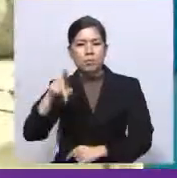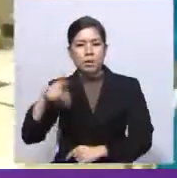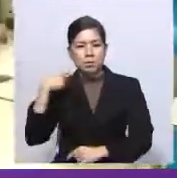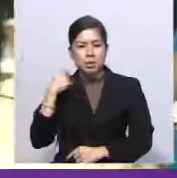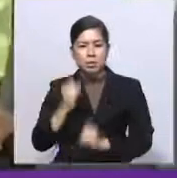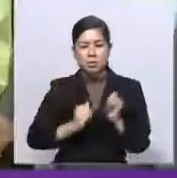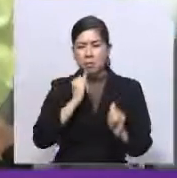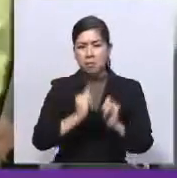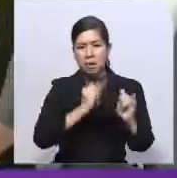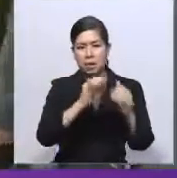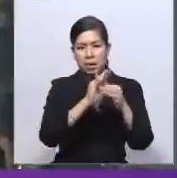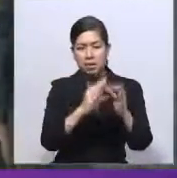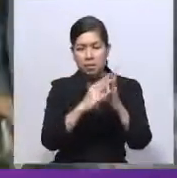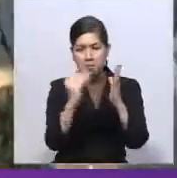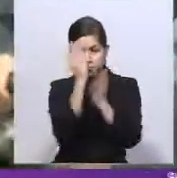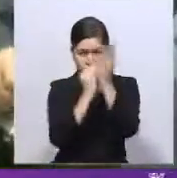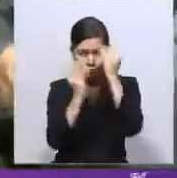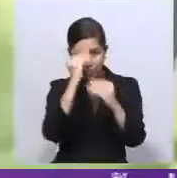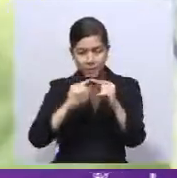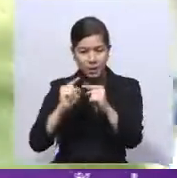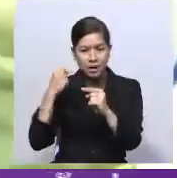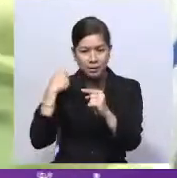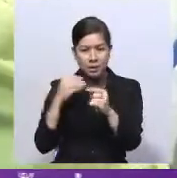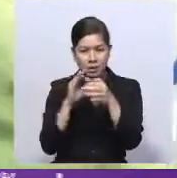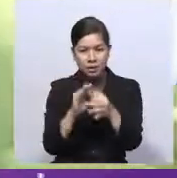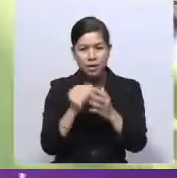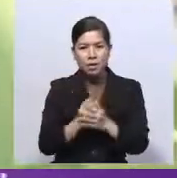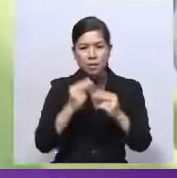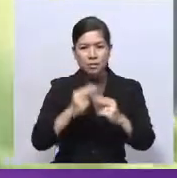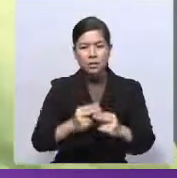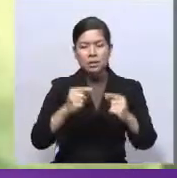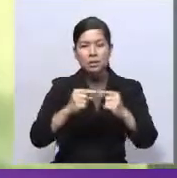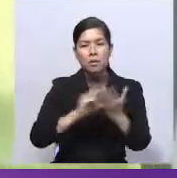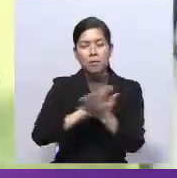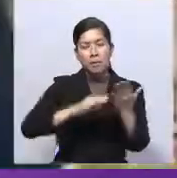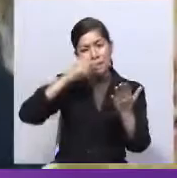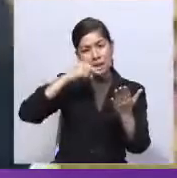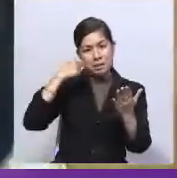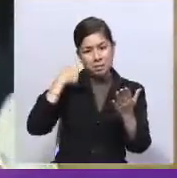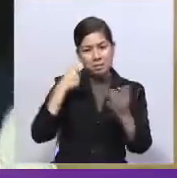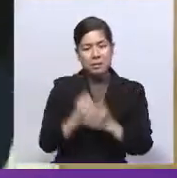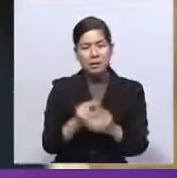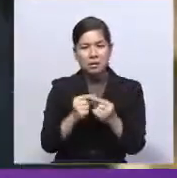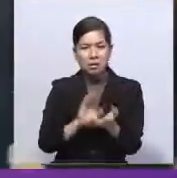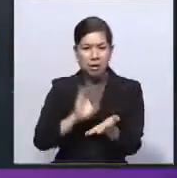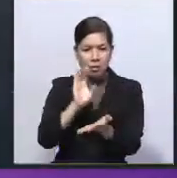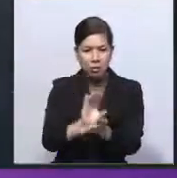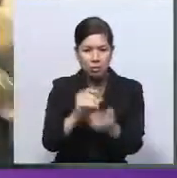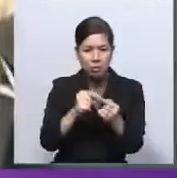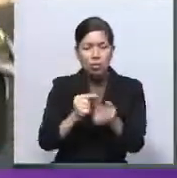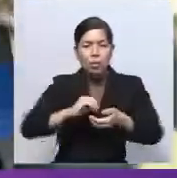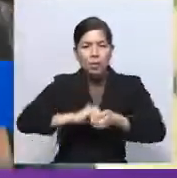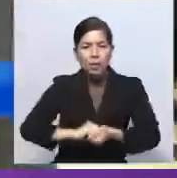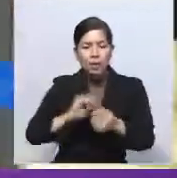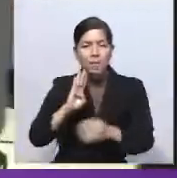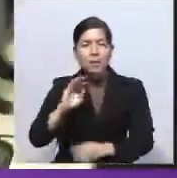านสัมมนา Thailand Taking Off to New Heights ที่รัฐบาลและสำนักงานคณะกรรมการส่งเสริมการลงทุนหรือ BOI จัดขึ้น